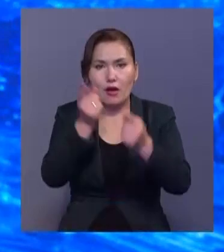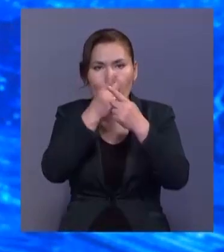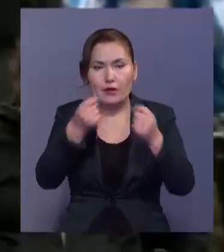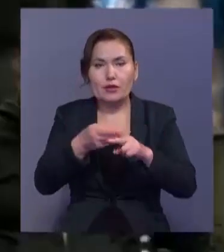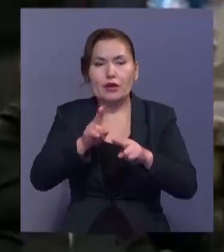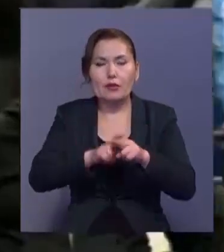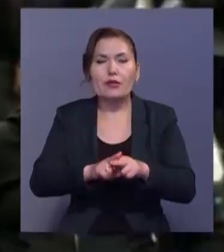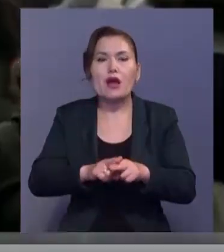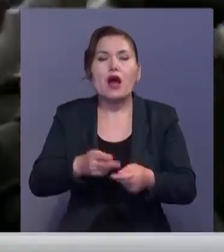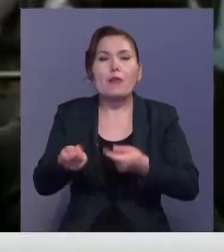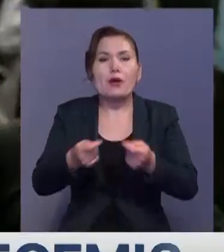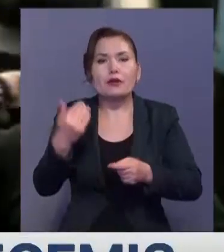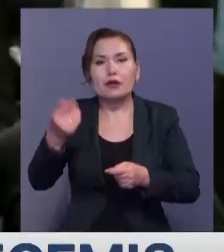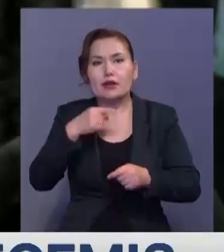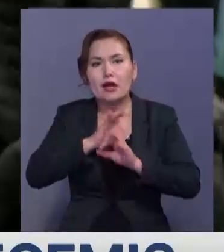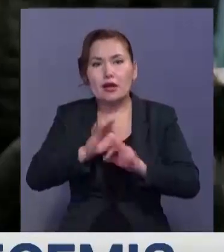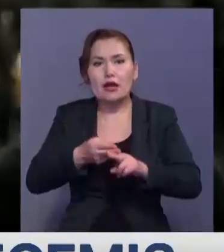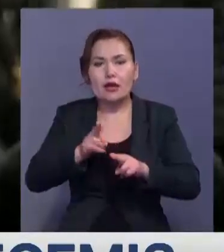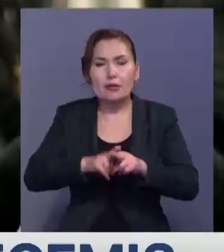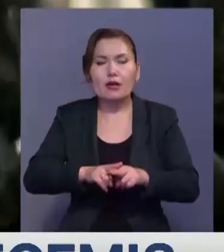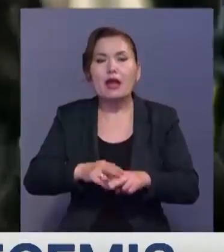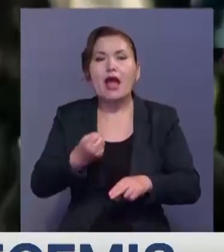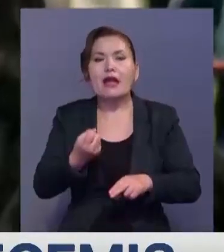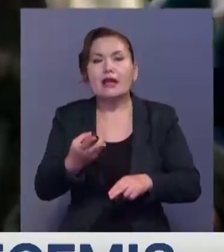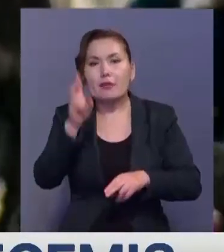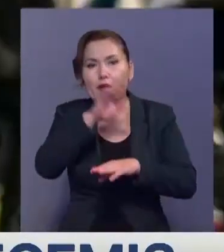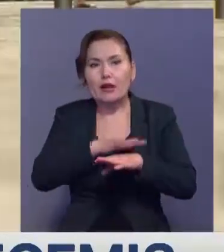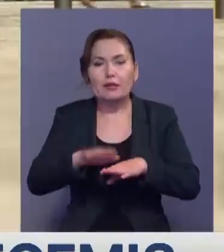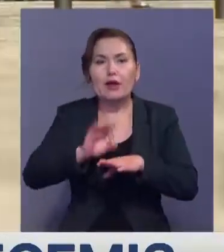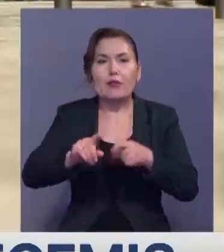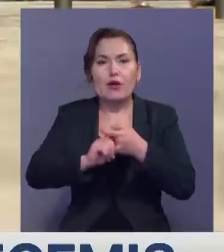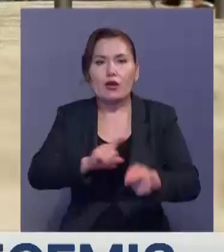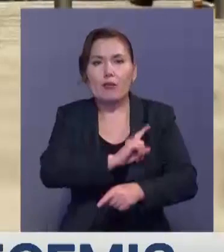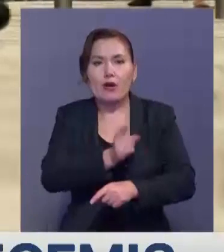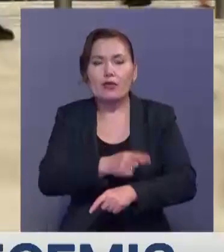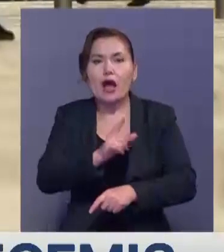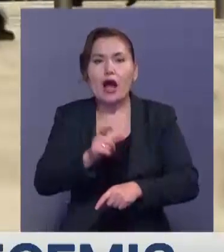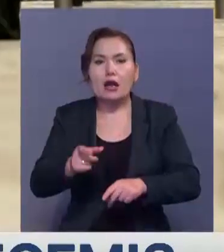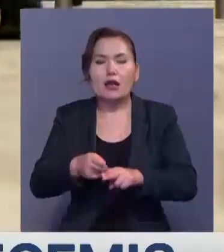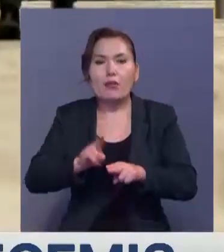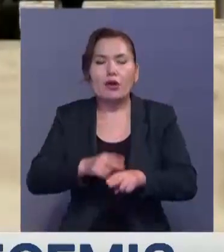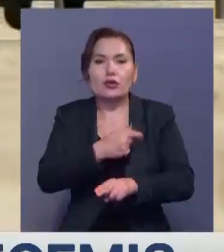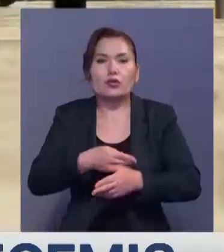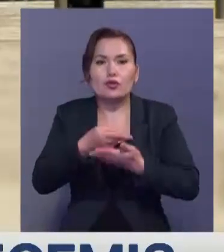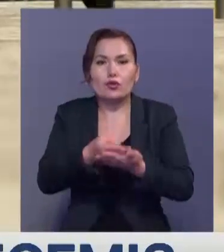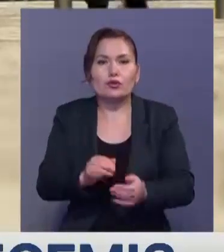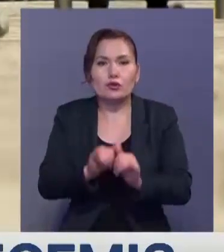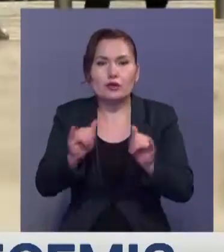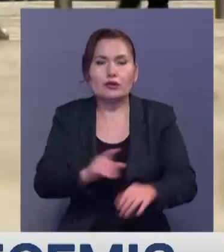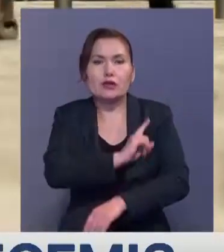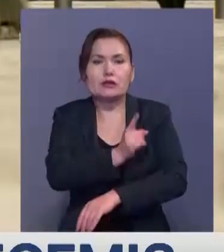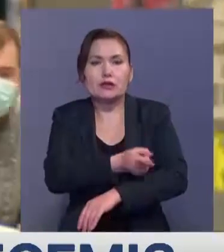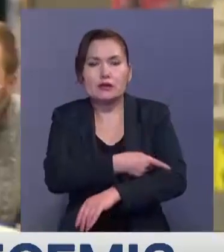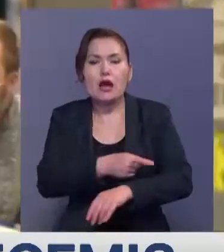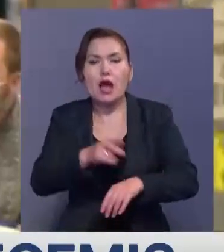Ұйым басшысы Тедрос Гебрейесустың айтуынша, кей мемлекеттерде індет күшейіп, адамдардың дертті жаппай жұқтыруы